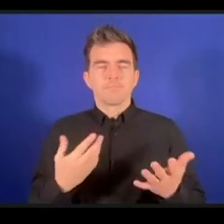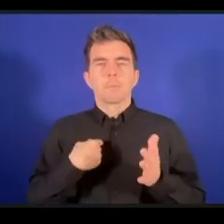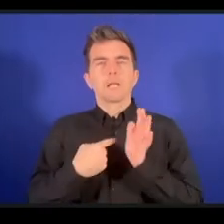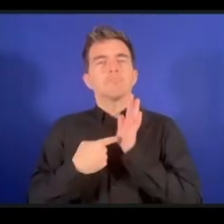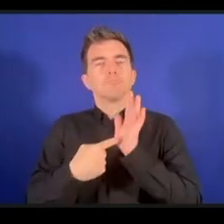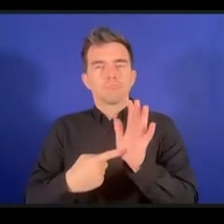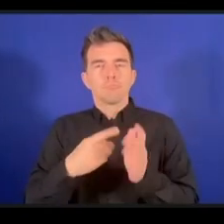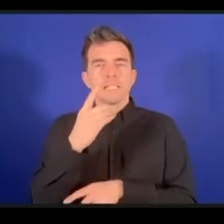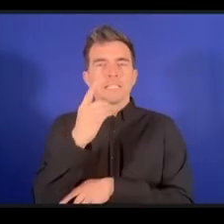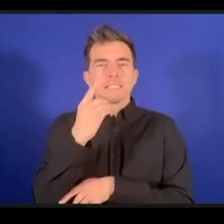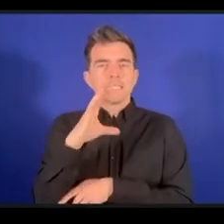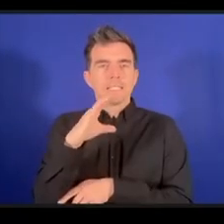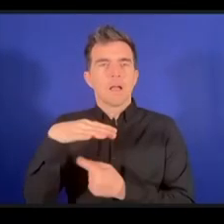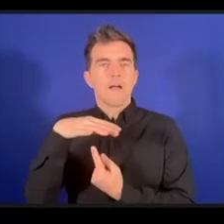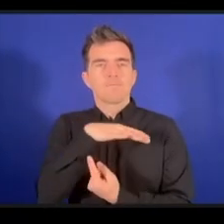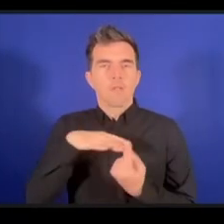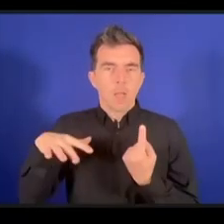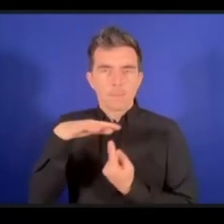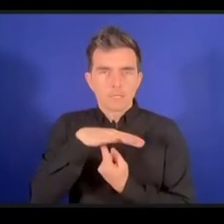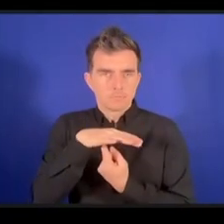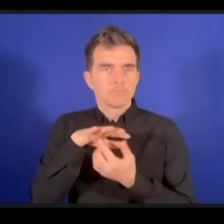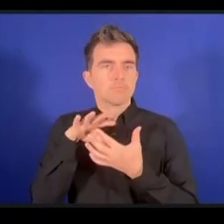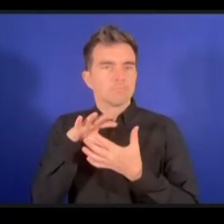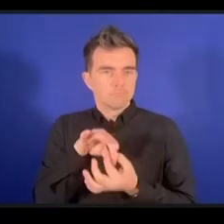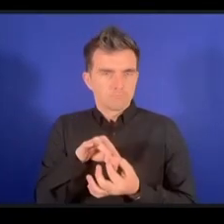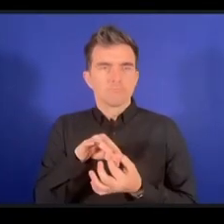是呢，我想补充一点，